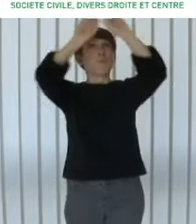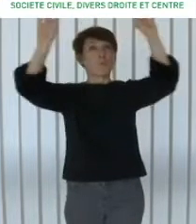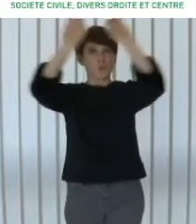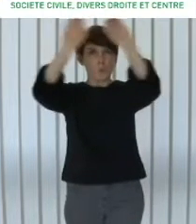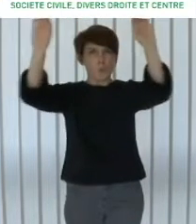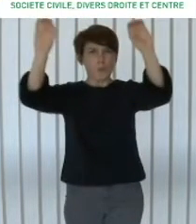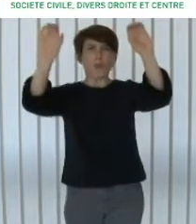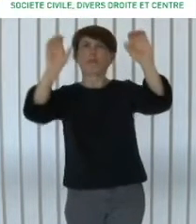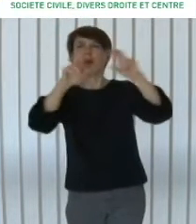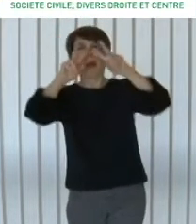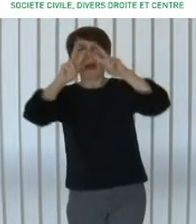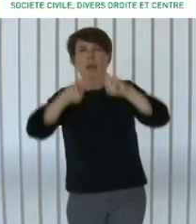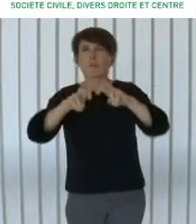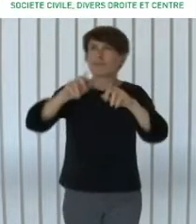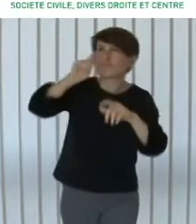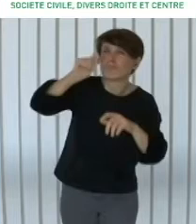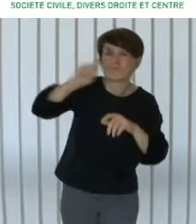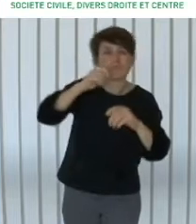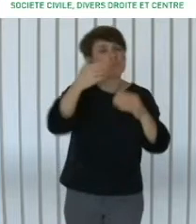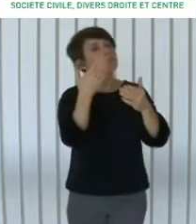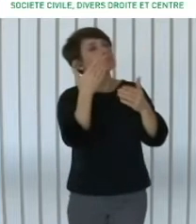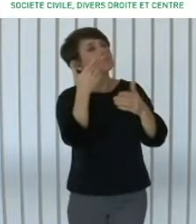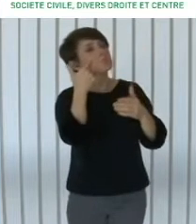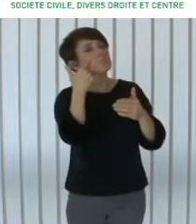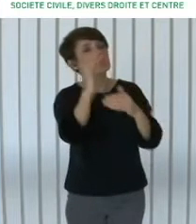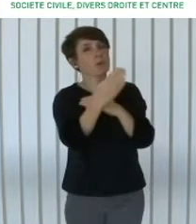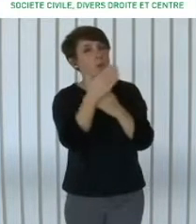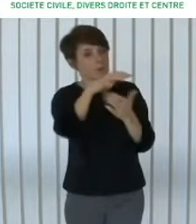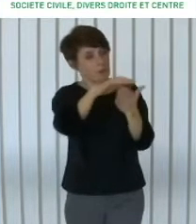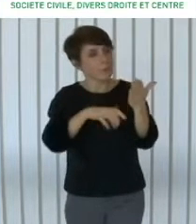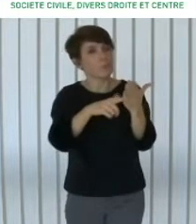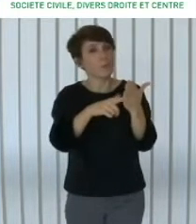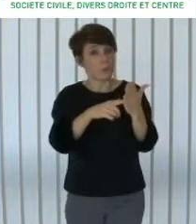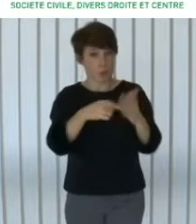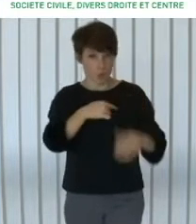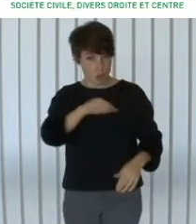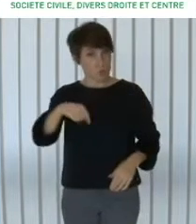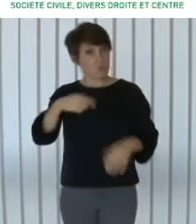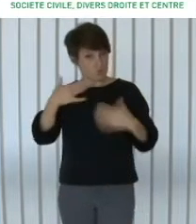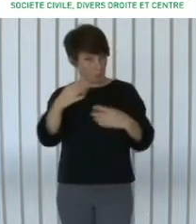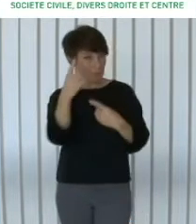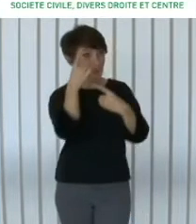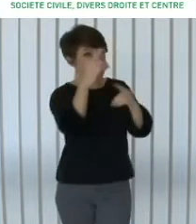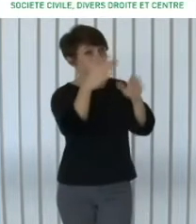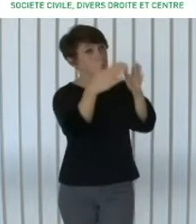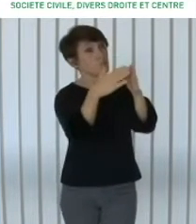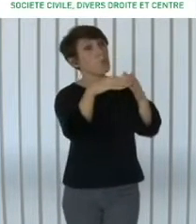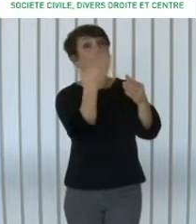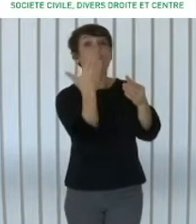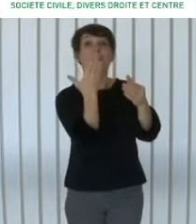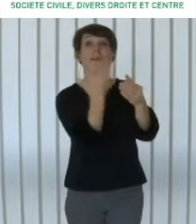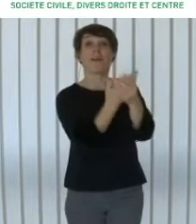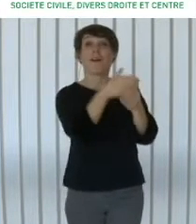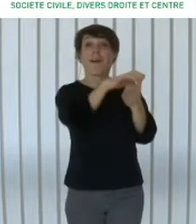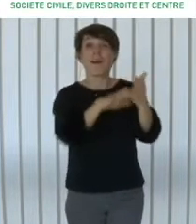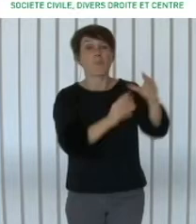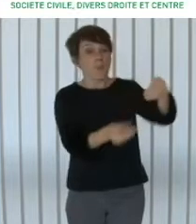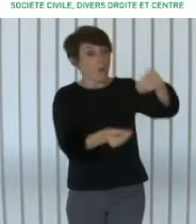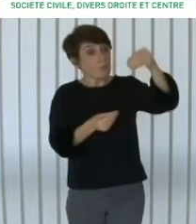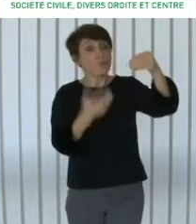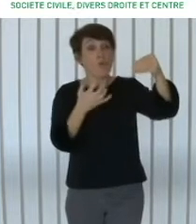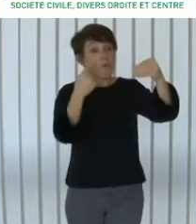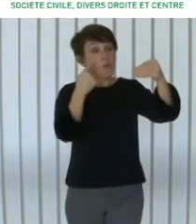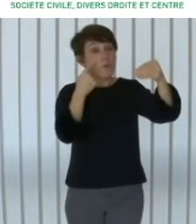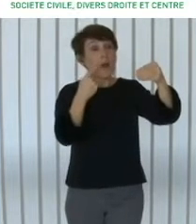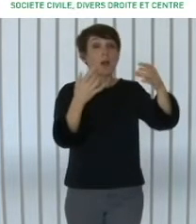l'immeuble. Nous vous avons demandé la communication de ces rapports et de réaliser des diagnostics urgents sur l'état des